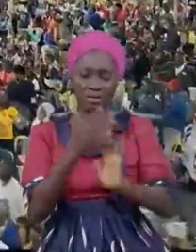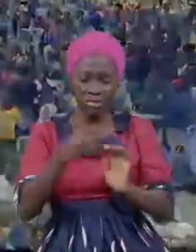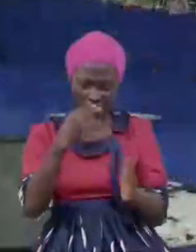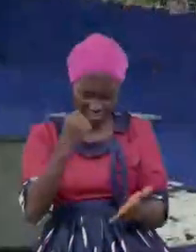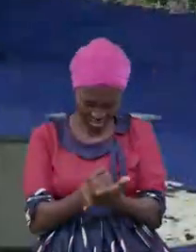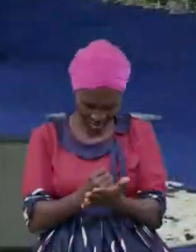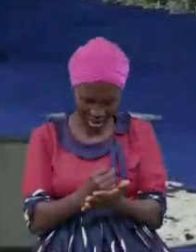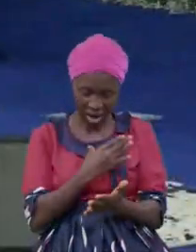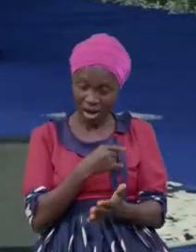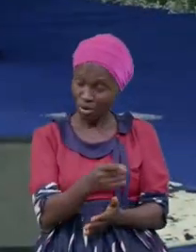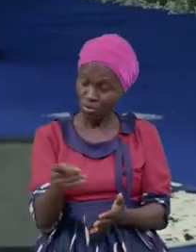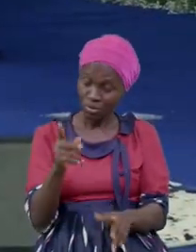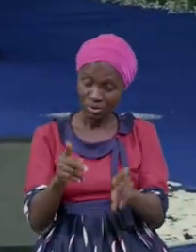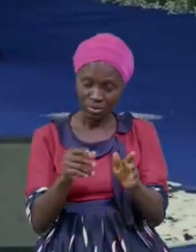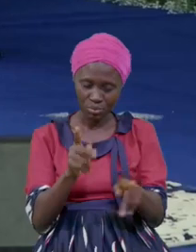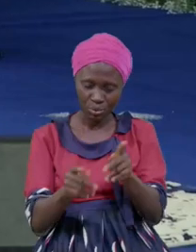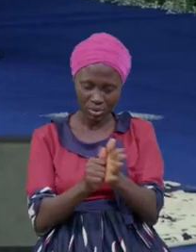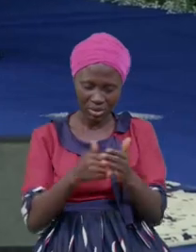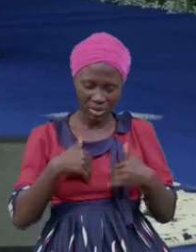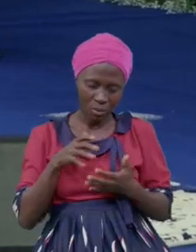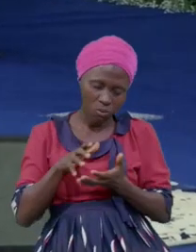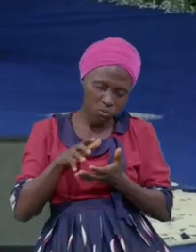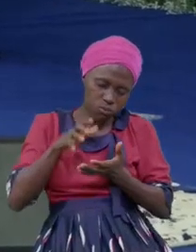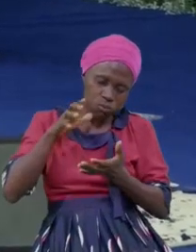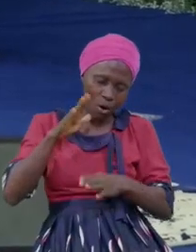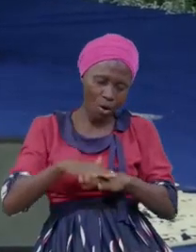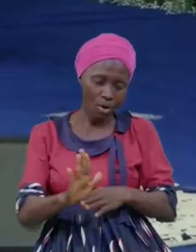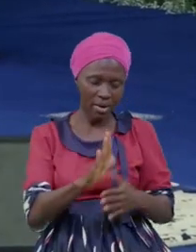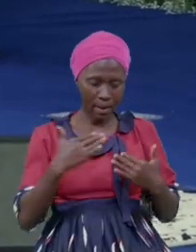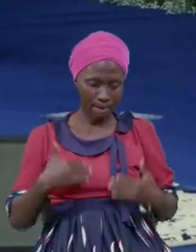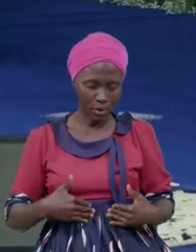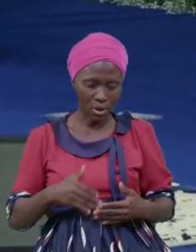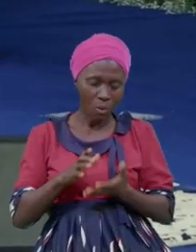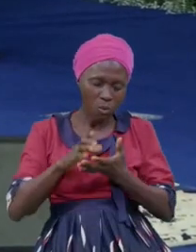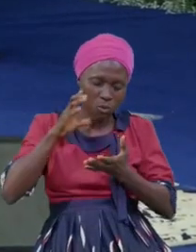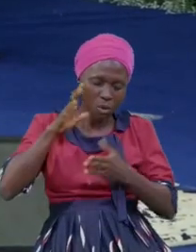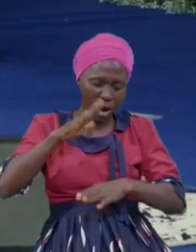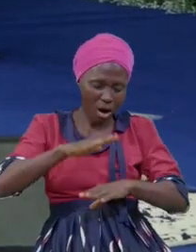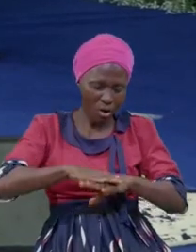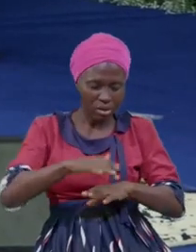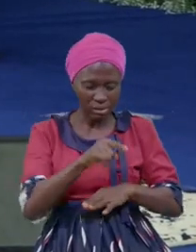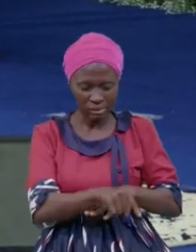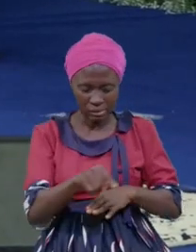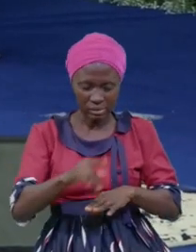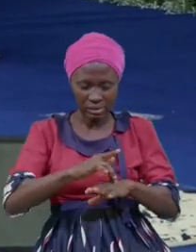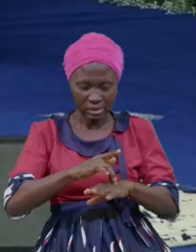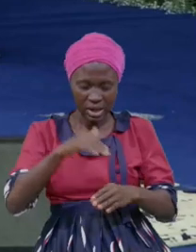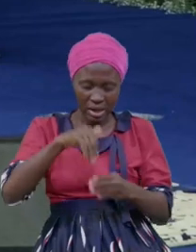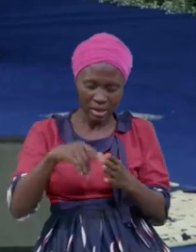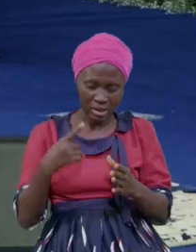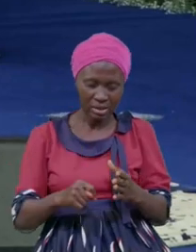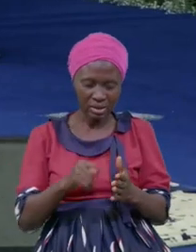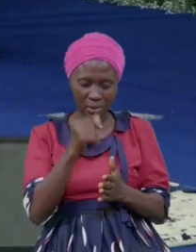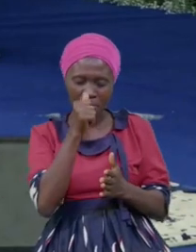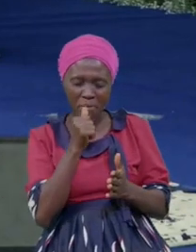Je prie ceux qui ont des enflements sur le corps, des tumeurs sur le corps, aux pieds, des parties enflées du